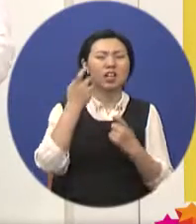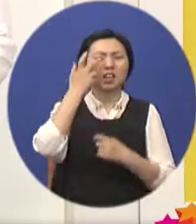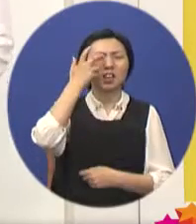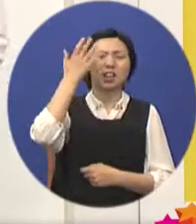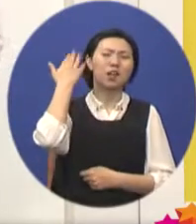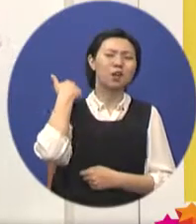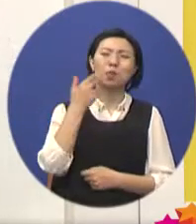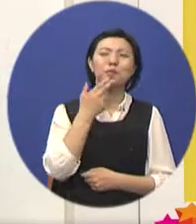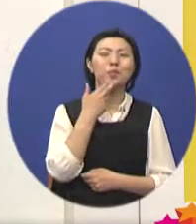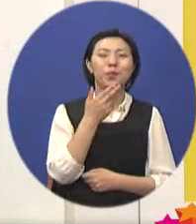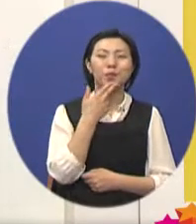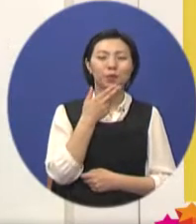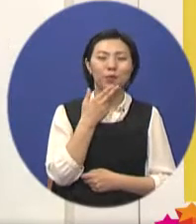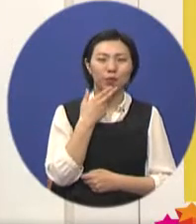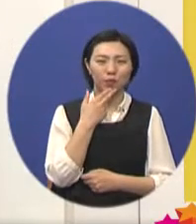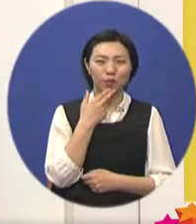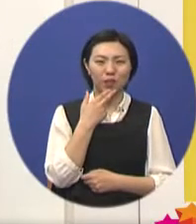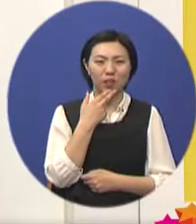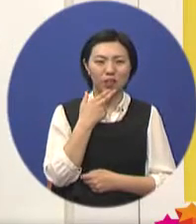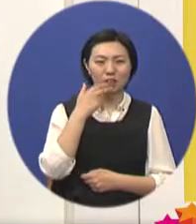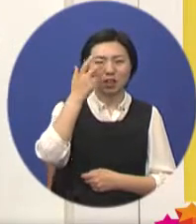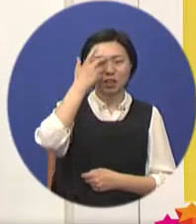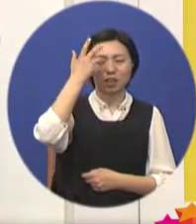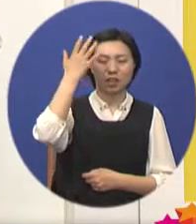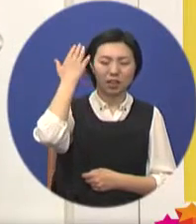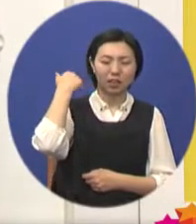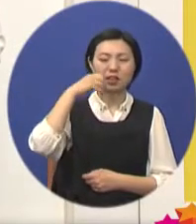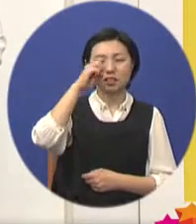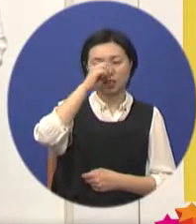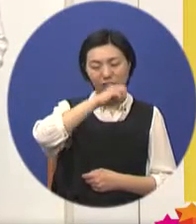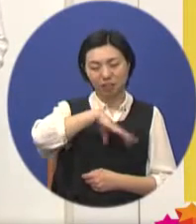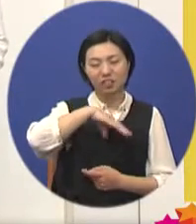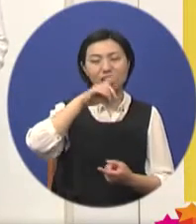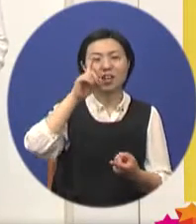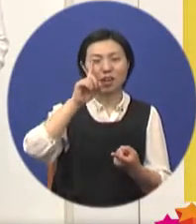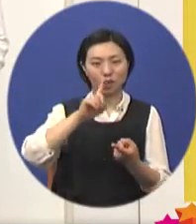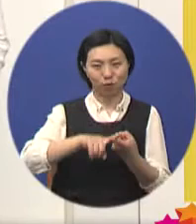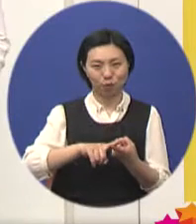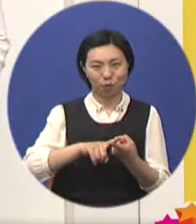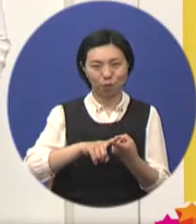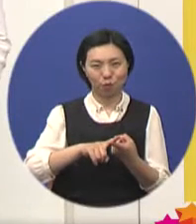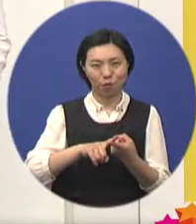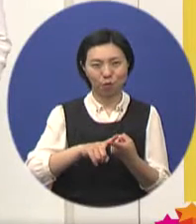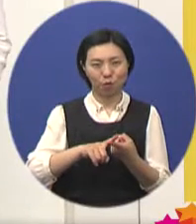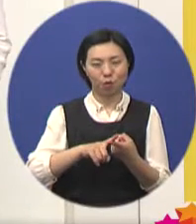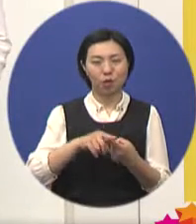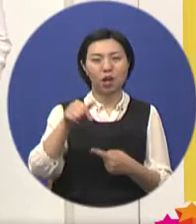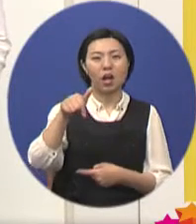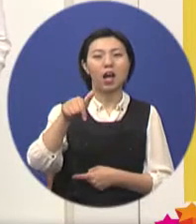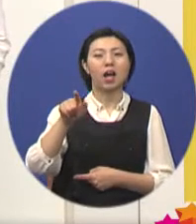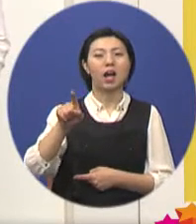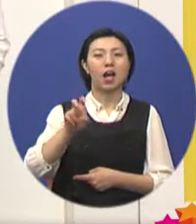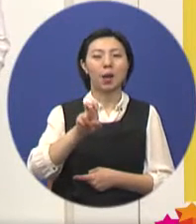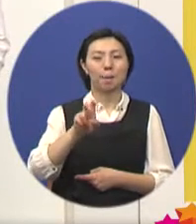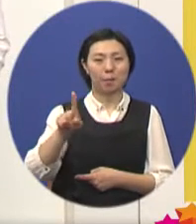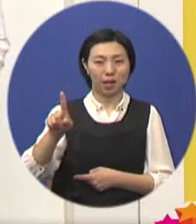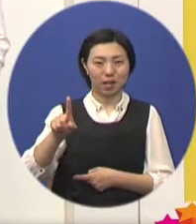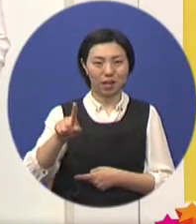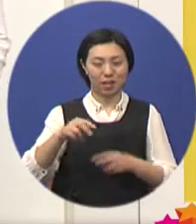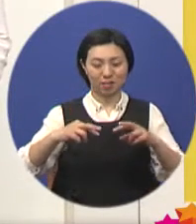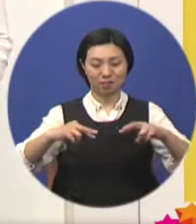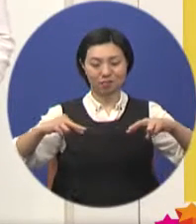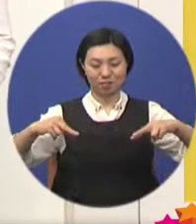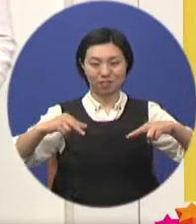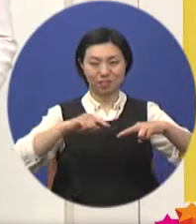그 시절에는 네. 안 가요. 그냥 그대로 가마 타고 그랬는데 뭐 그때는 네, 가마